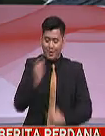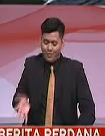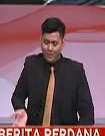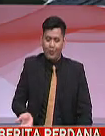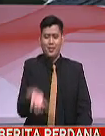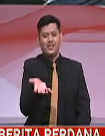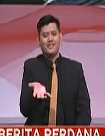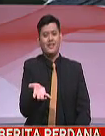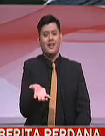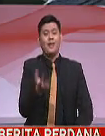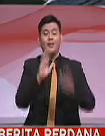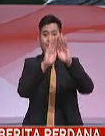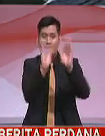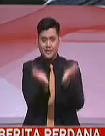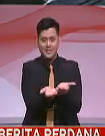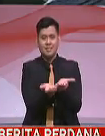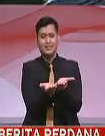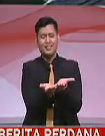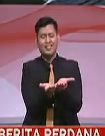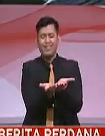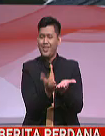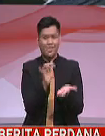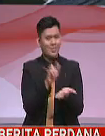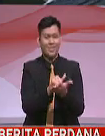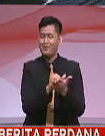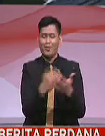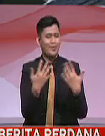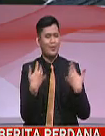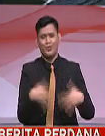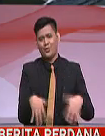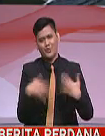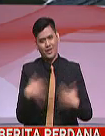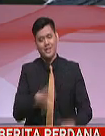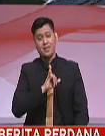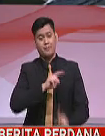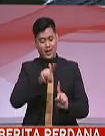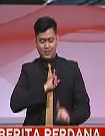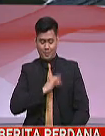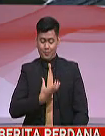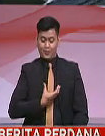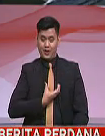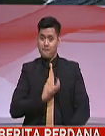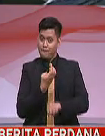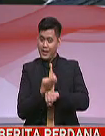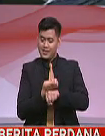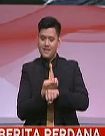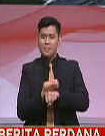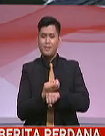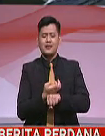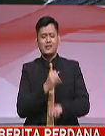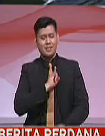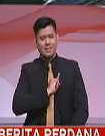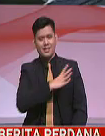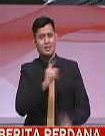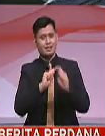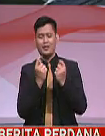kejohanan bowling dunia adalah satu yang paling tinggilah sobil saya Open emas masih tuh sayur dan